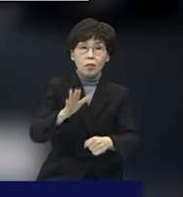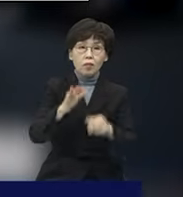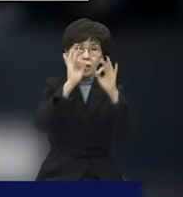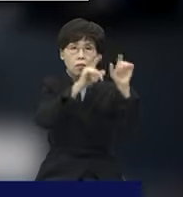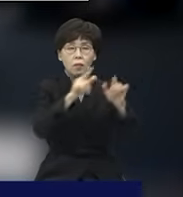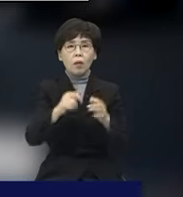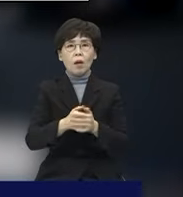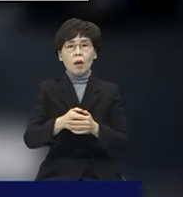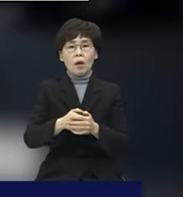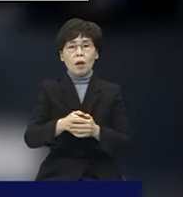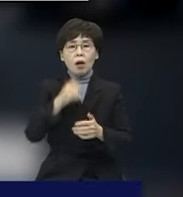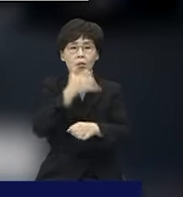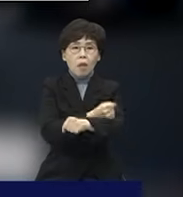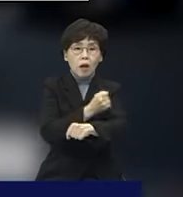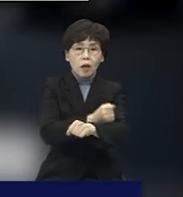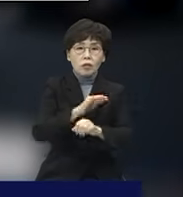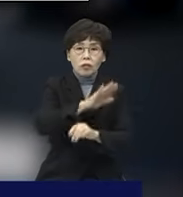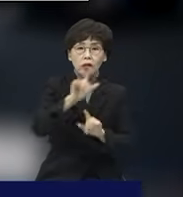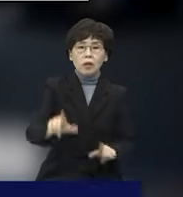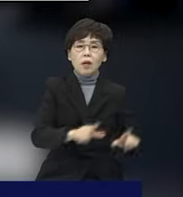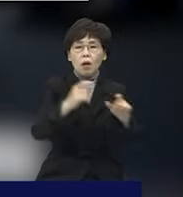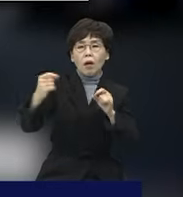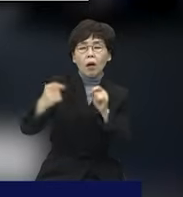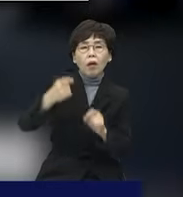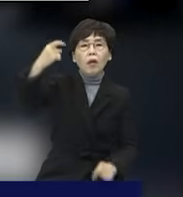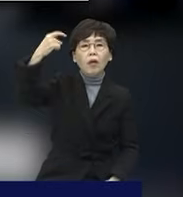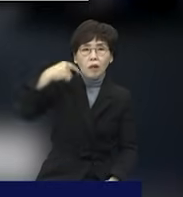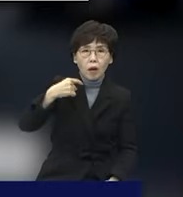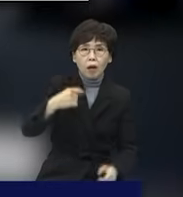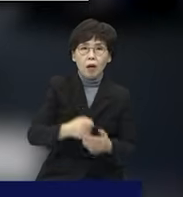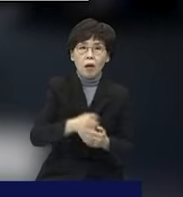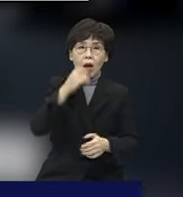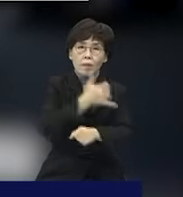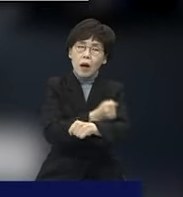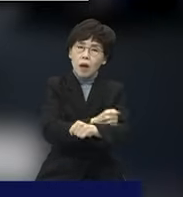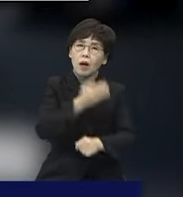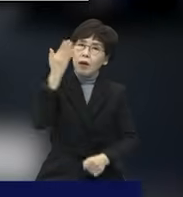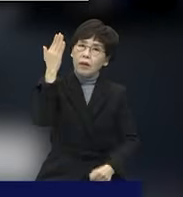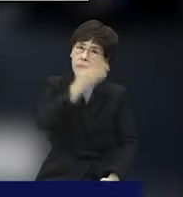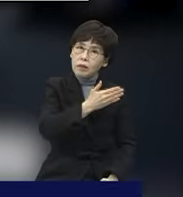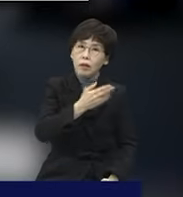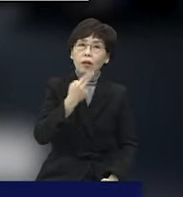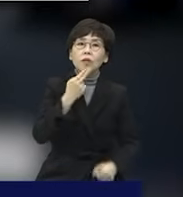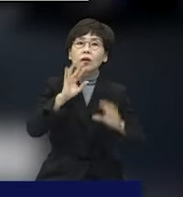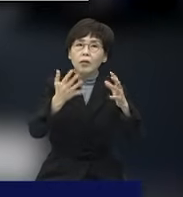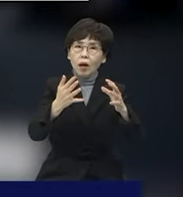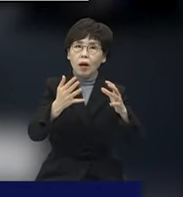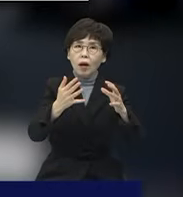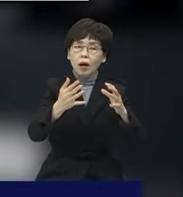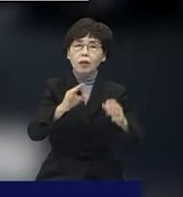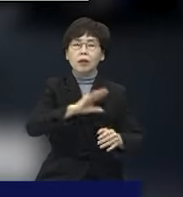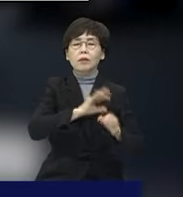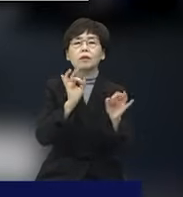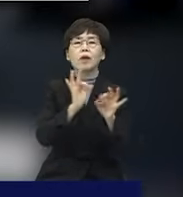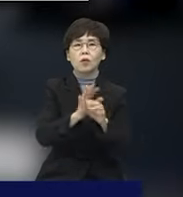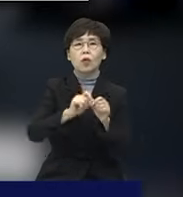마약이 일상으로 파고든 게 느껴진다. 마약 청정국이라는 타이틀은 사라진 지 오래, 너무